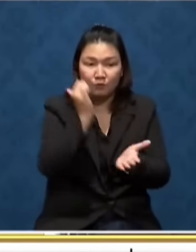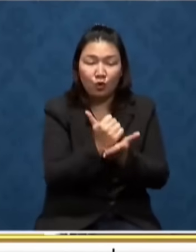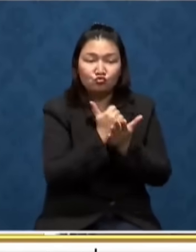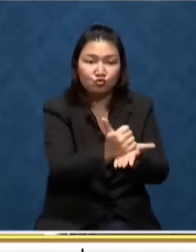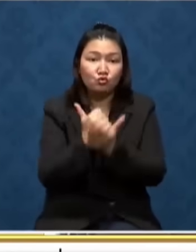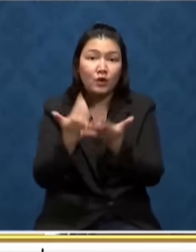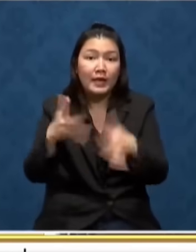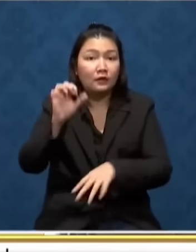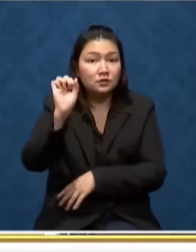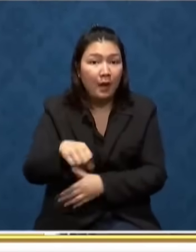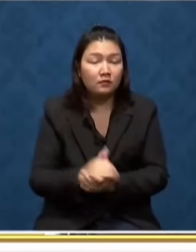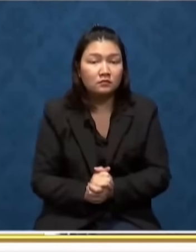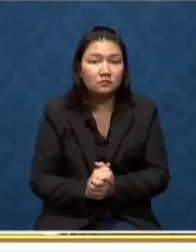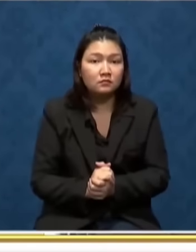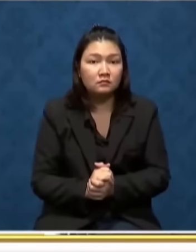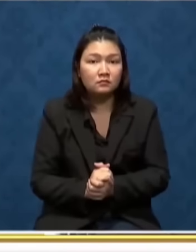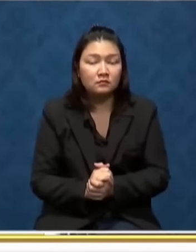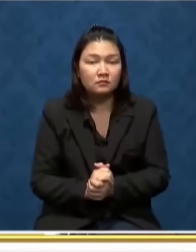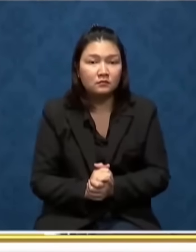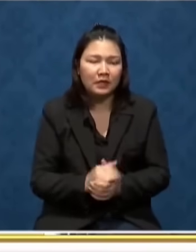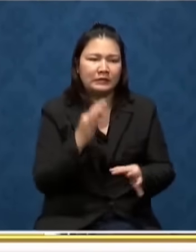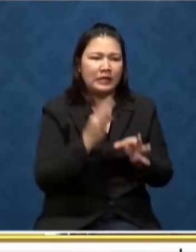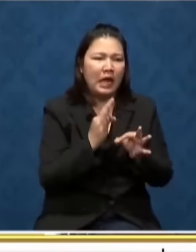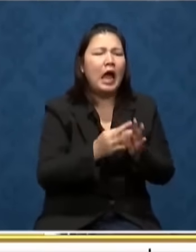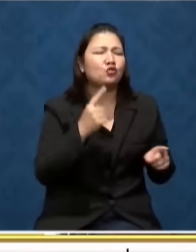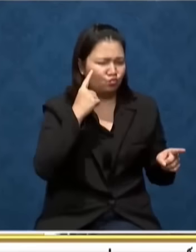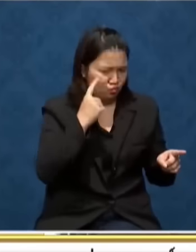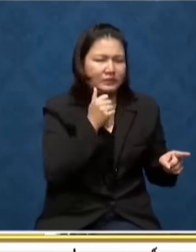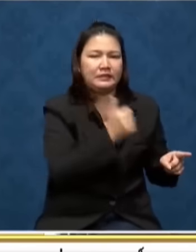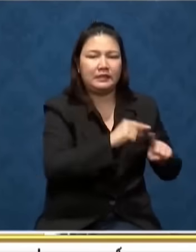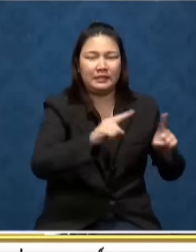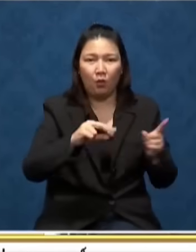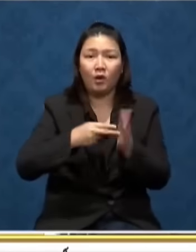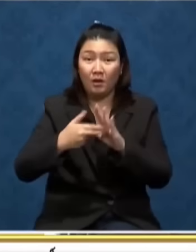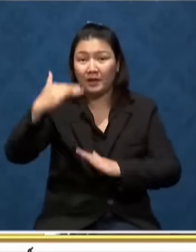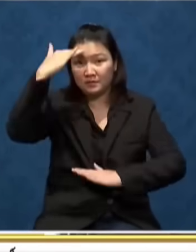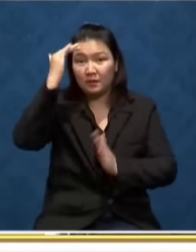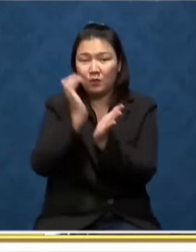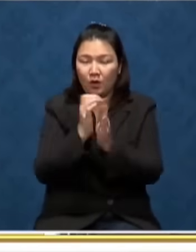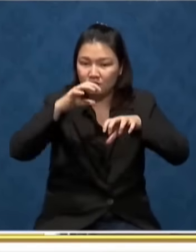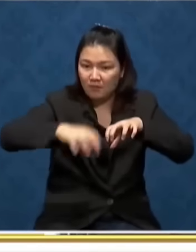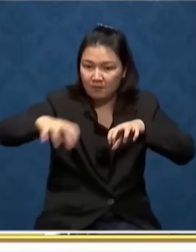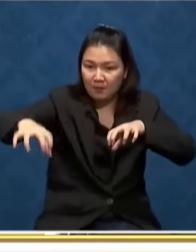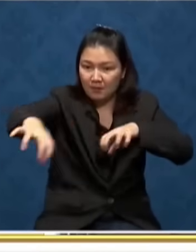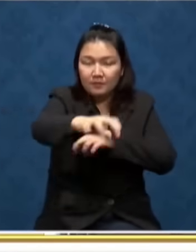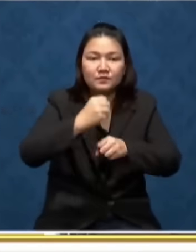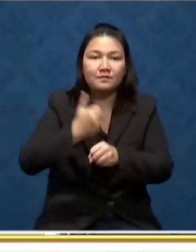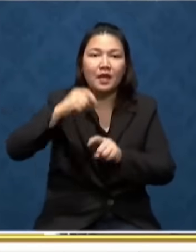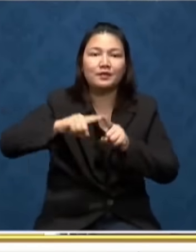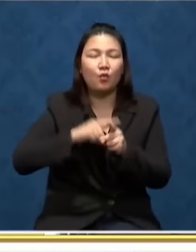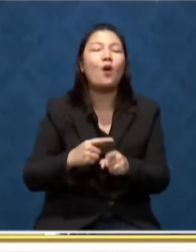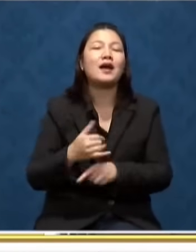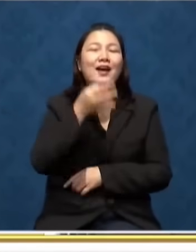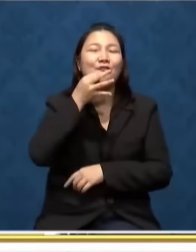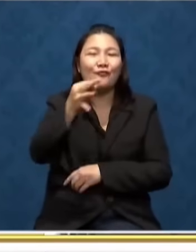เพียงพอแล้วหรือยังผมไม่ได้ห่วงธนาคารเลยนะผมห่วงตำรวจท้องที่แจ้งความออนไลน์แจ้งความได้อยู่แล้วแต่ท่าน